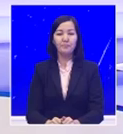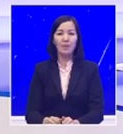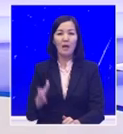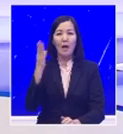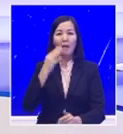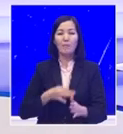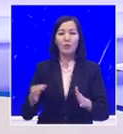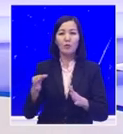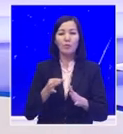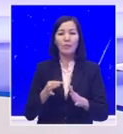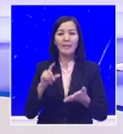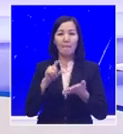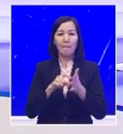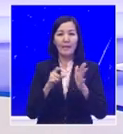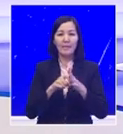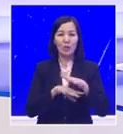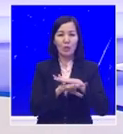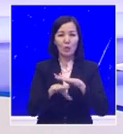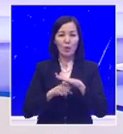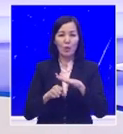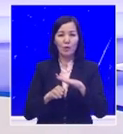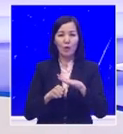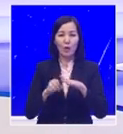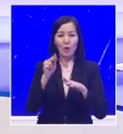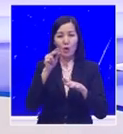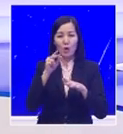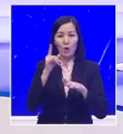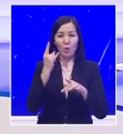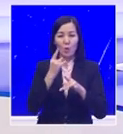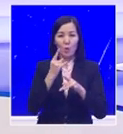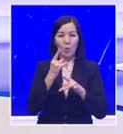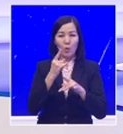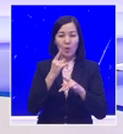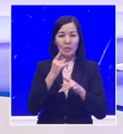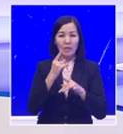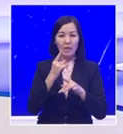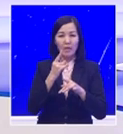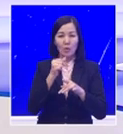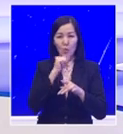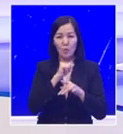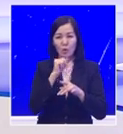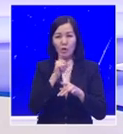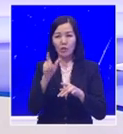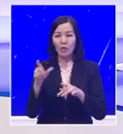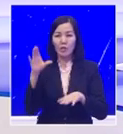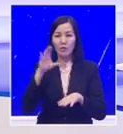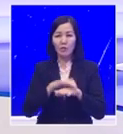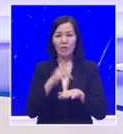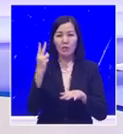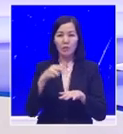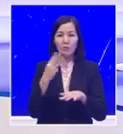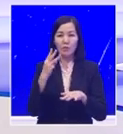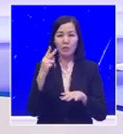Облыста пәтер тонауды кәсіп еткен ұрылар ұсталды. Полиция қызметкерлері жедел іздестіру шарасы барысында 23, 26